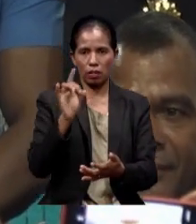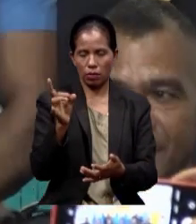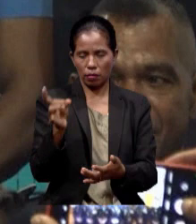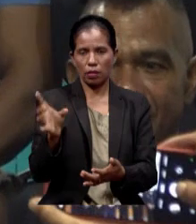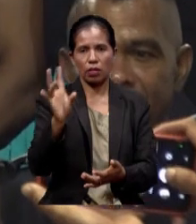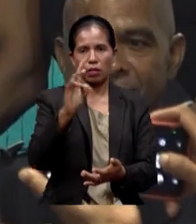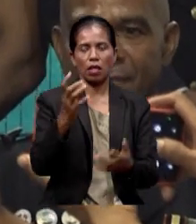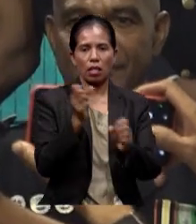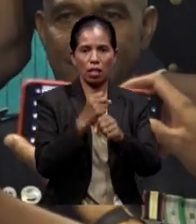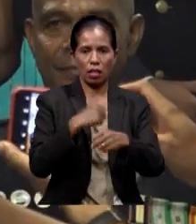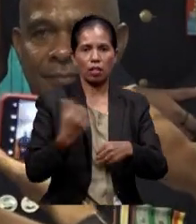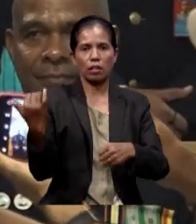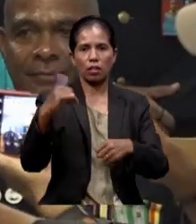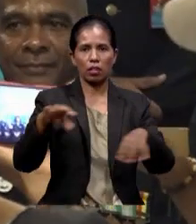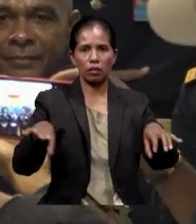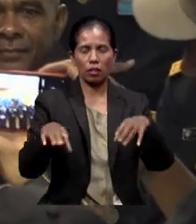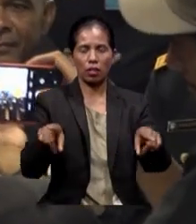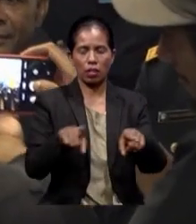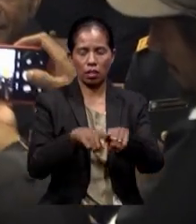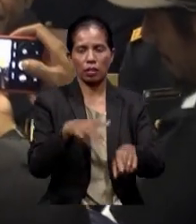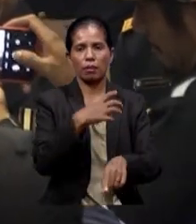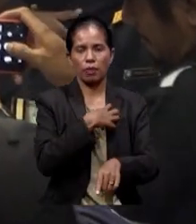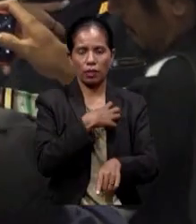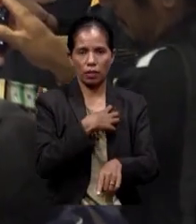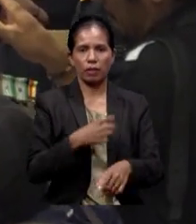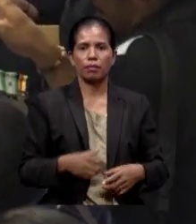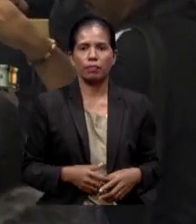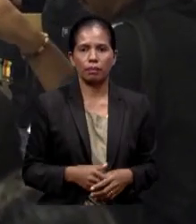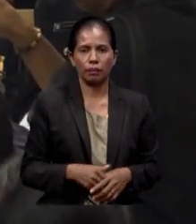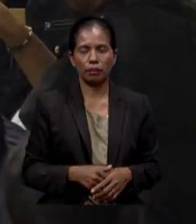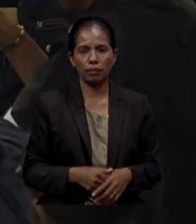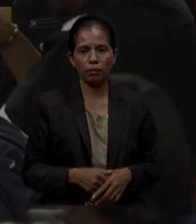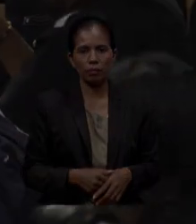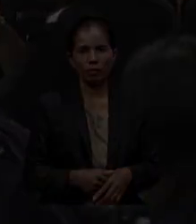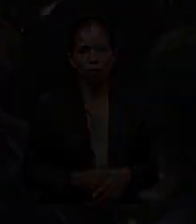ativu halau hela sirene kenar hanesan polícia. João Carlos Marito da Costa, GMN.